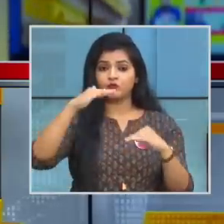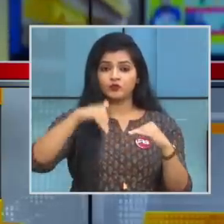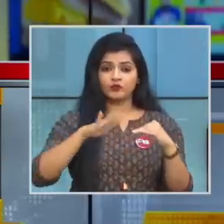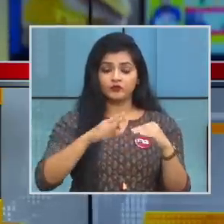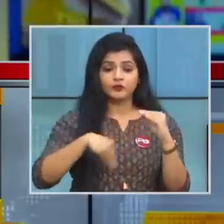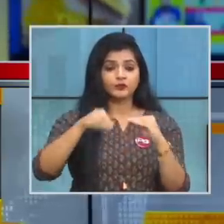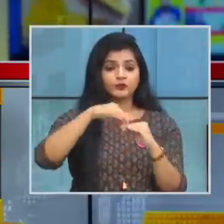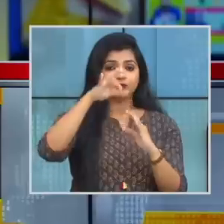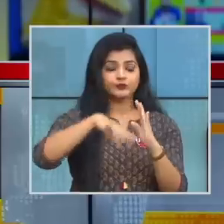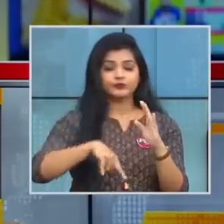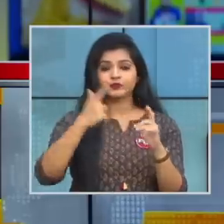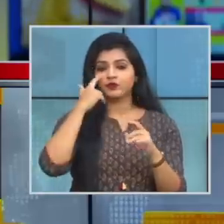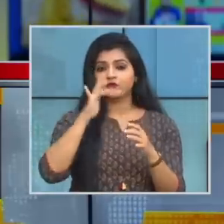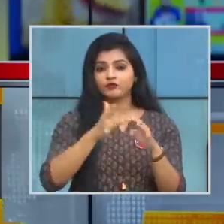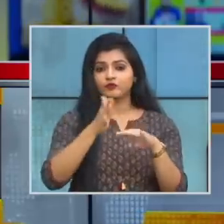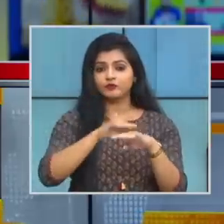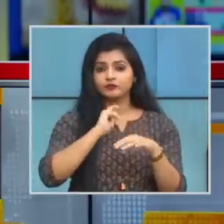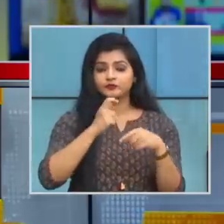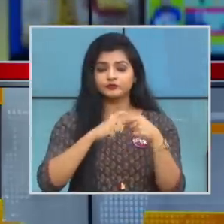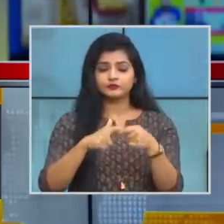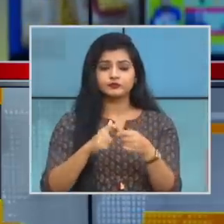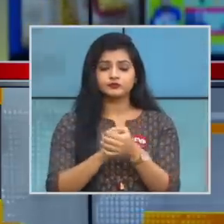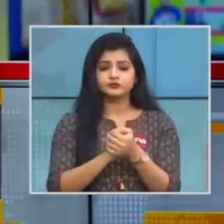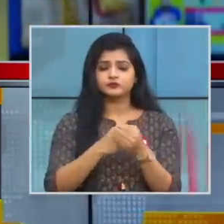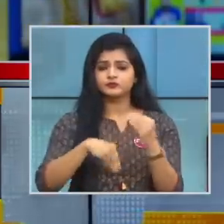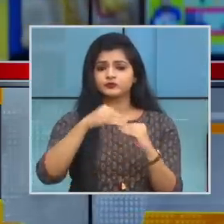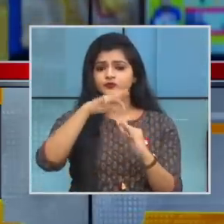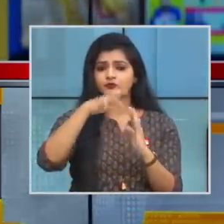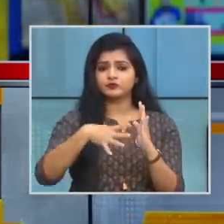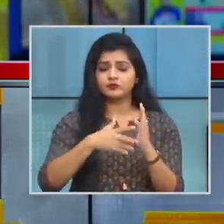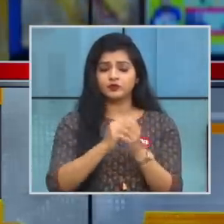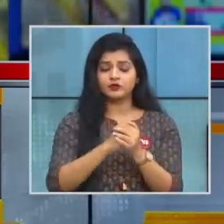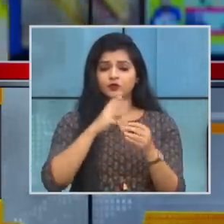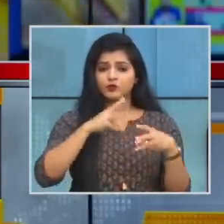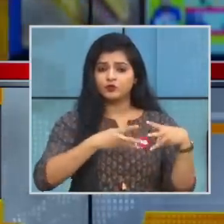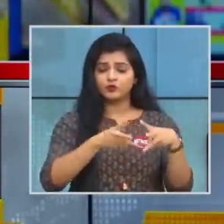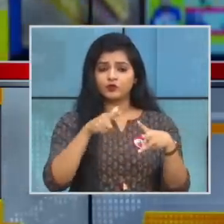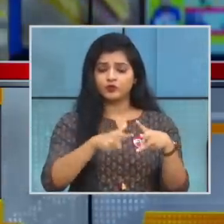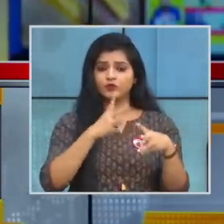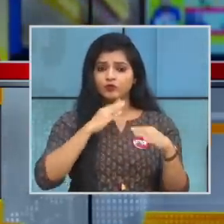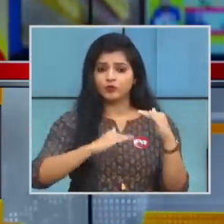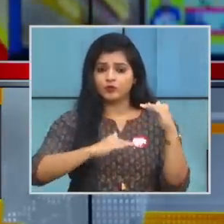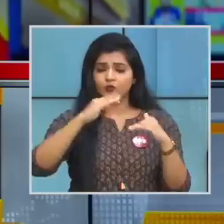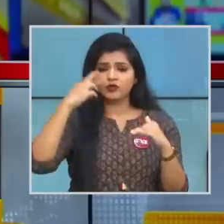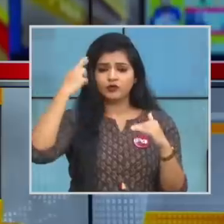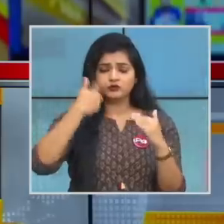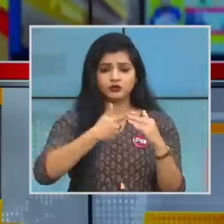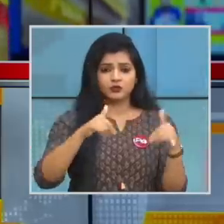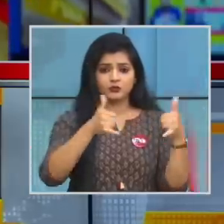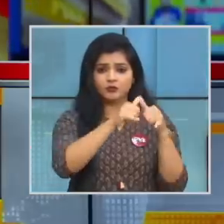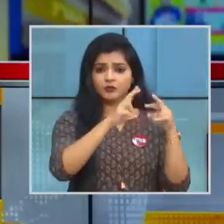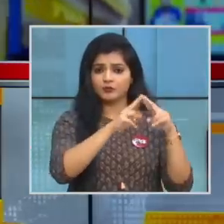ചേരുന്നുണ്ട് വിവരങ്ങളുമായി കണ്ണൂരിൽ നിന്ന്. സജോ, ലഭ്യമാകുന്ന വിവരങ്ങൾ എന്താണ്? ഈ പുഴയിൽ ജലനിരപ്പ് ഉയരാനുള്ള കാരണം അത് ഉരുൾപൊട്ടൽ തന്നെ എന്ന നിഗമനത്തിലേക്ക് എത്തുകയാണോ